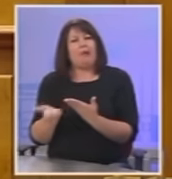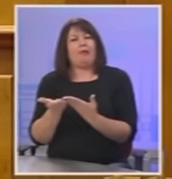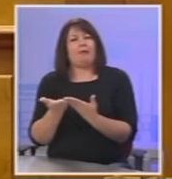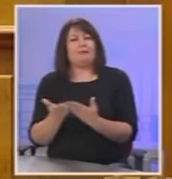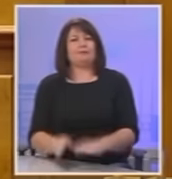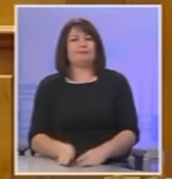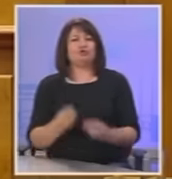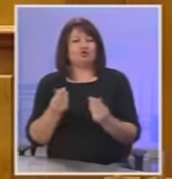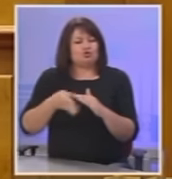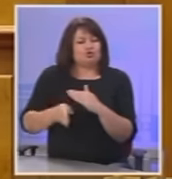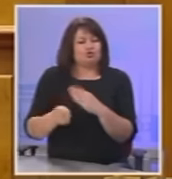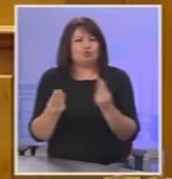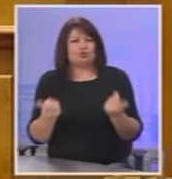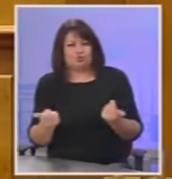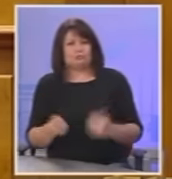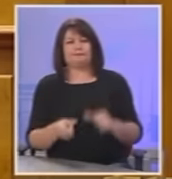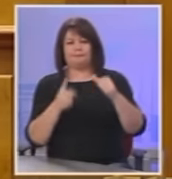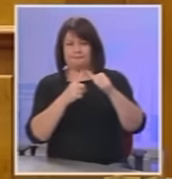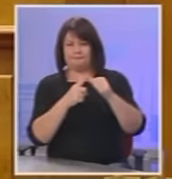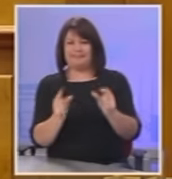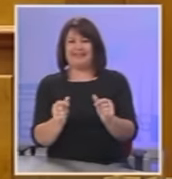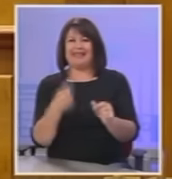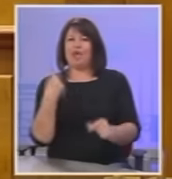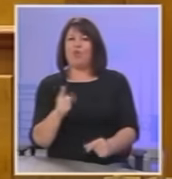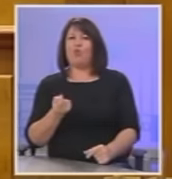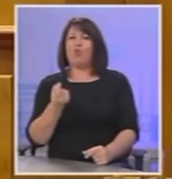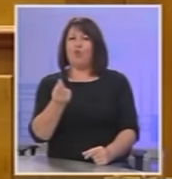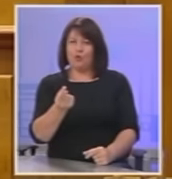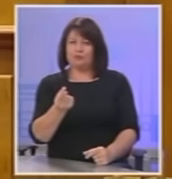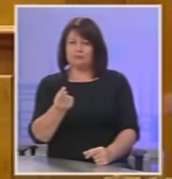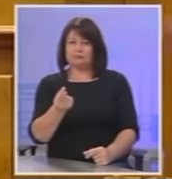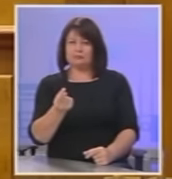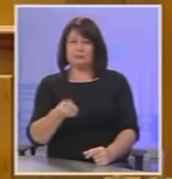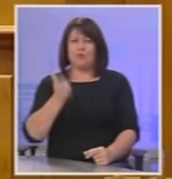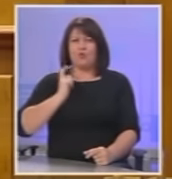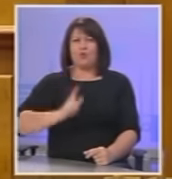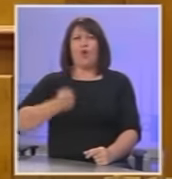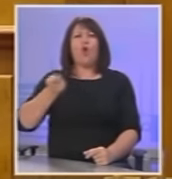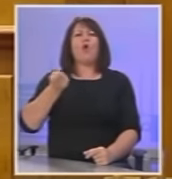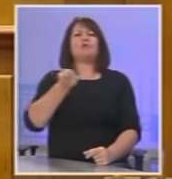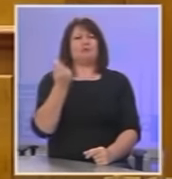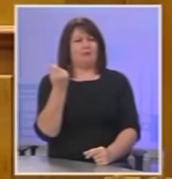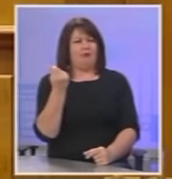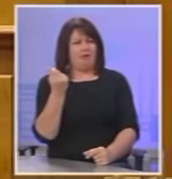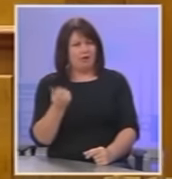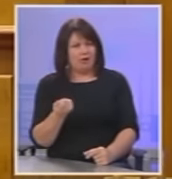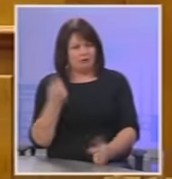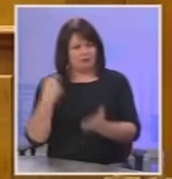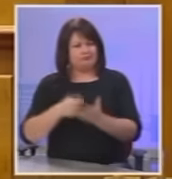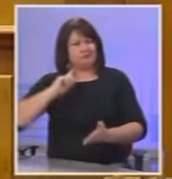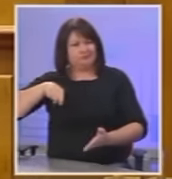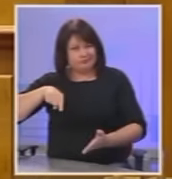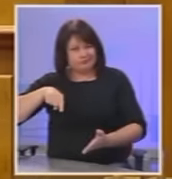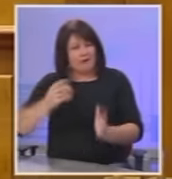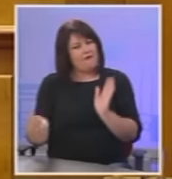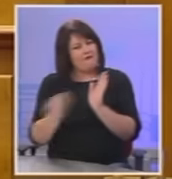φορά πλαγίως. Πρώτα βάλατε στη ρύθμιση των 100 δόσεων και τους μεγαλοφιλέτες και αυτούς που